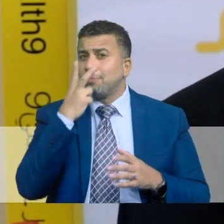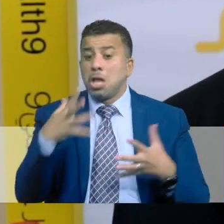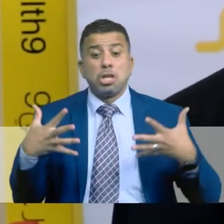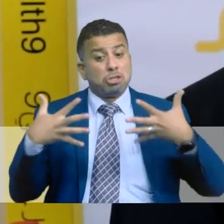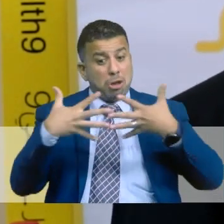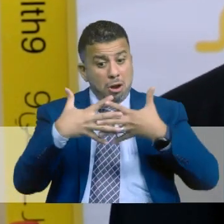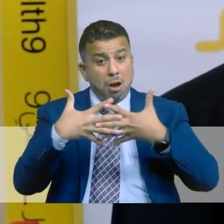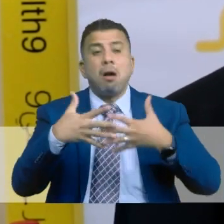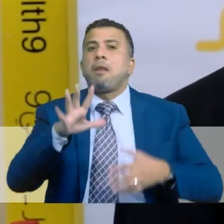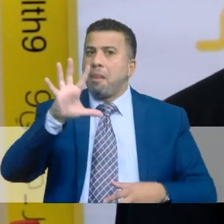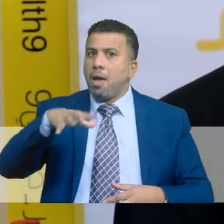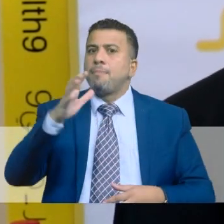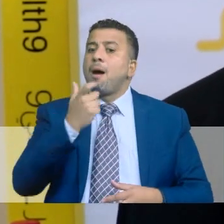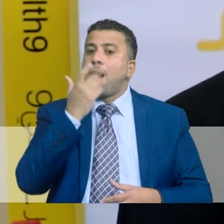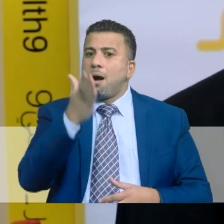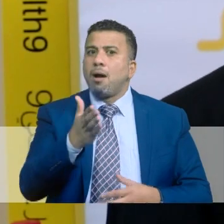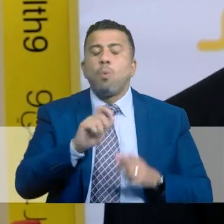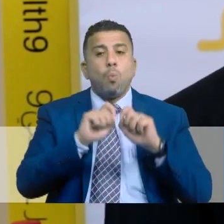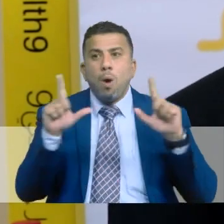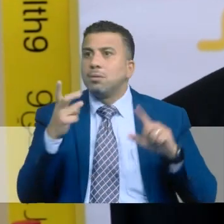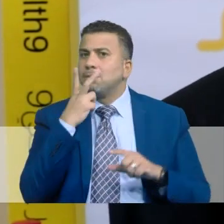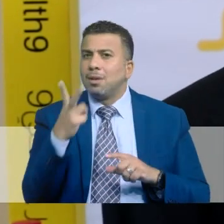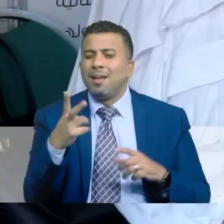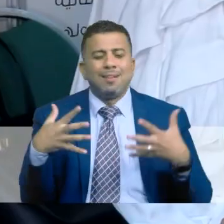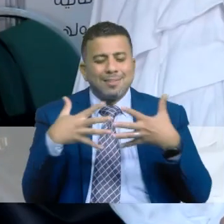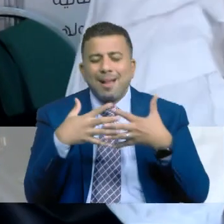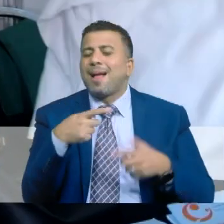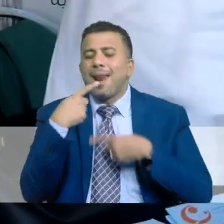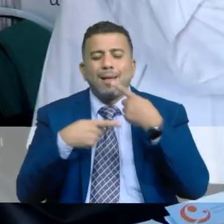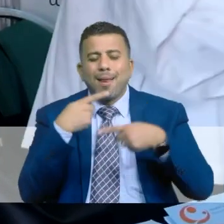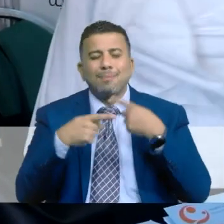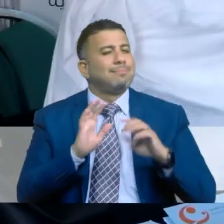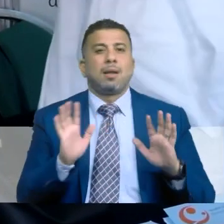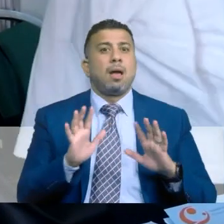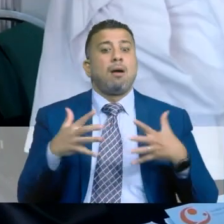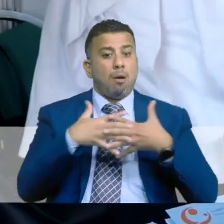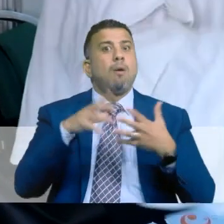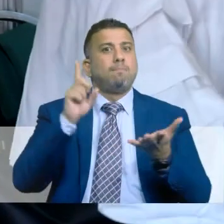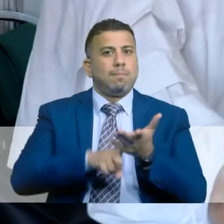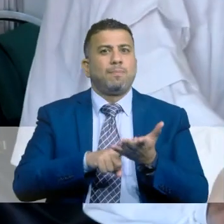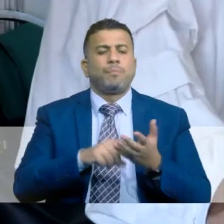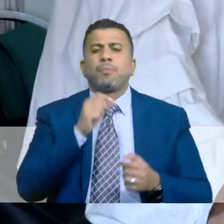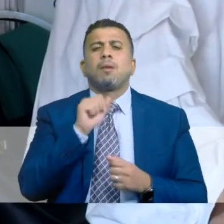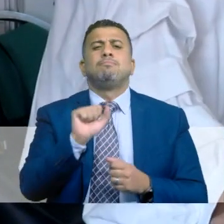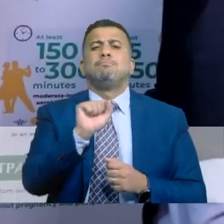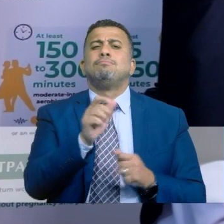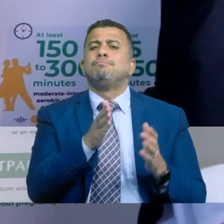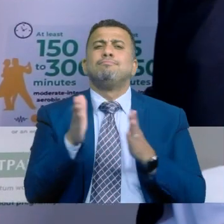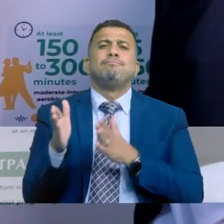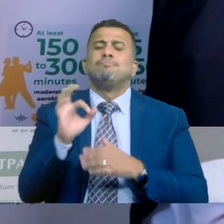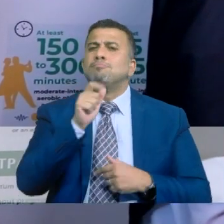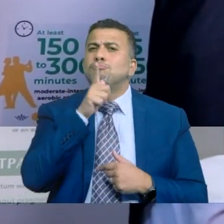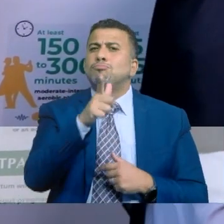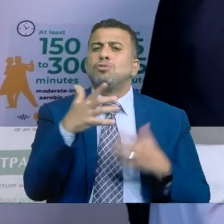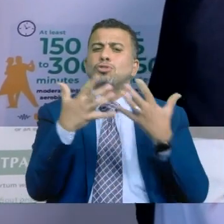شراكة حقيقية يعني على ارض الواقع وليست شراكة نظرية. هذا وصاحب المؤتمر مشاركة